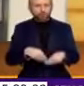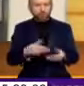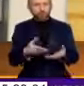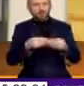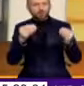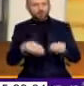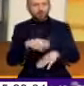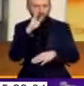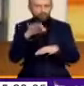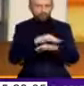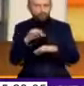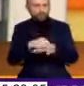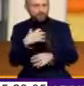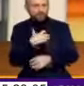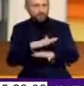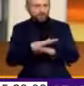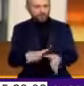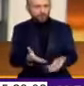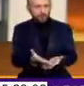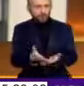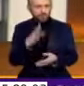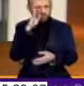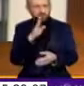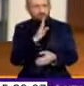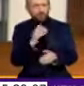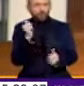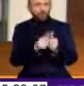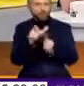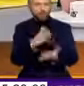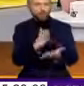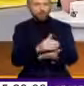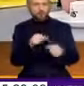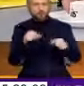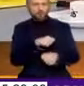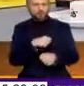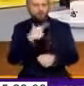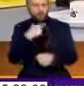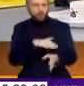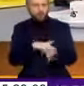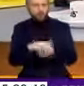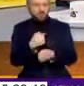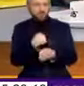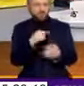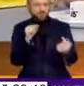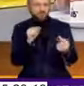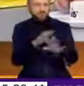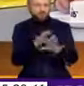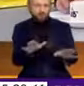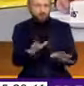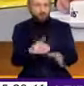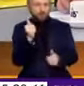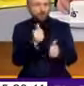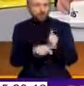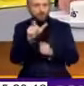що шлюб чоловіка і жінки – це вже не важливо, що кожна людина має право самореалізуватися. І ми, в принципі, не суперечимо.